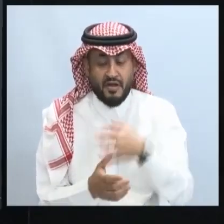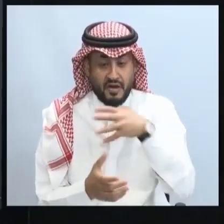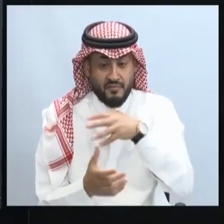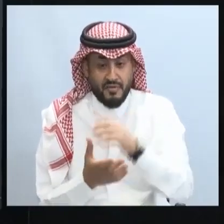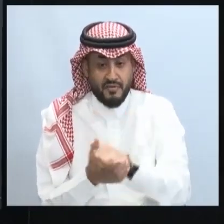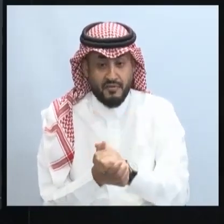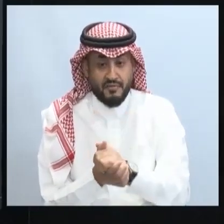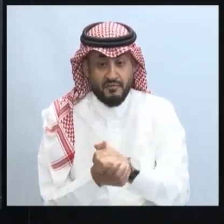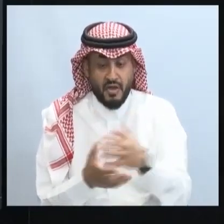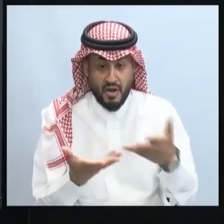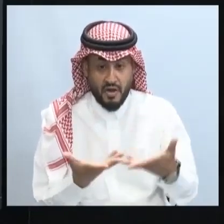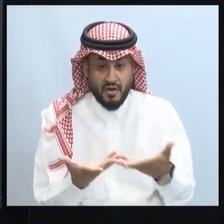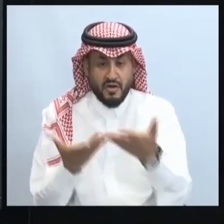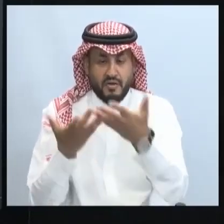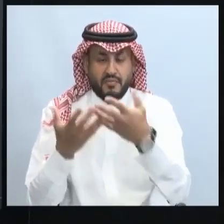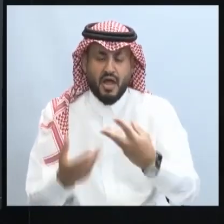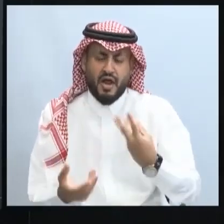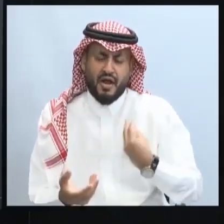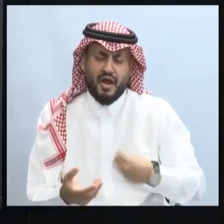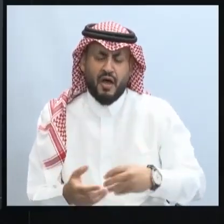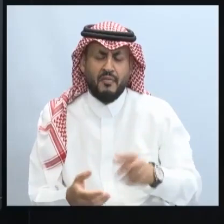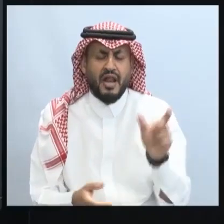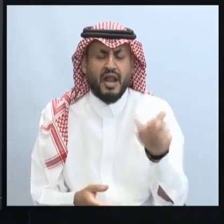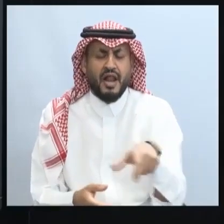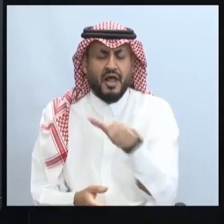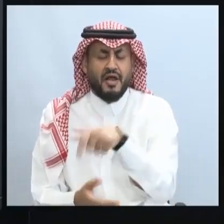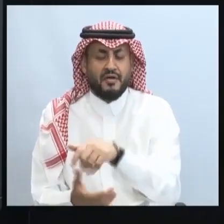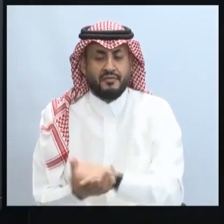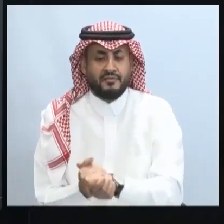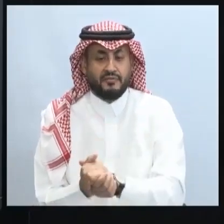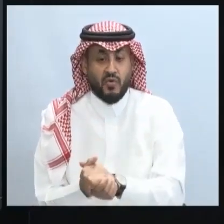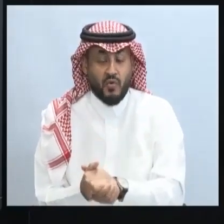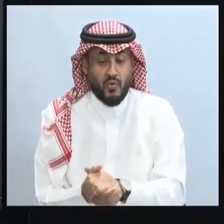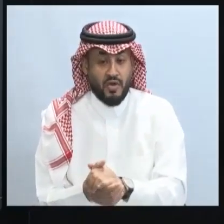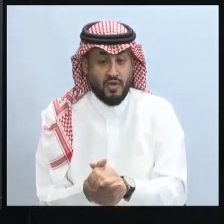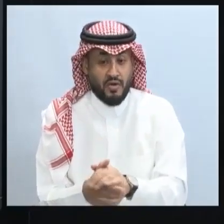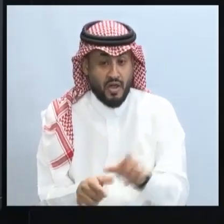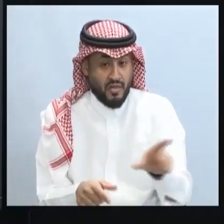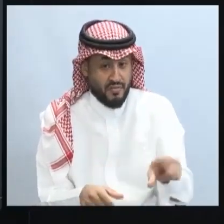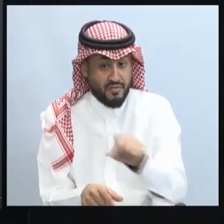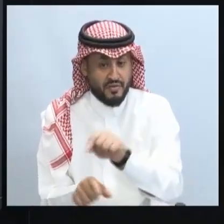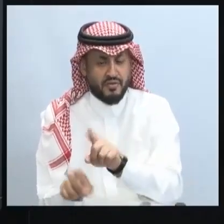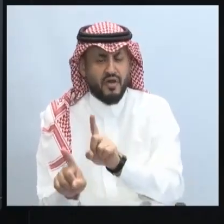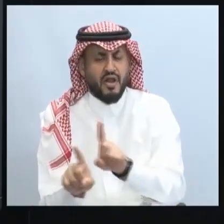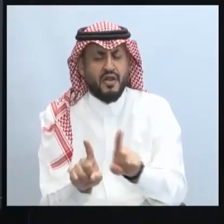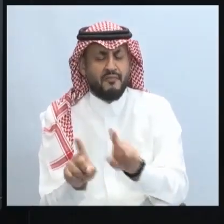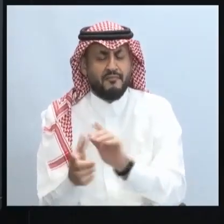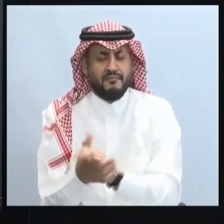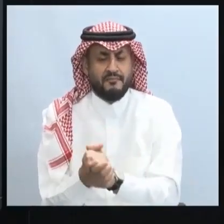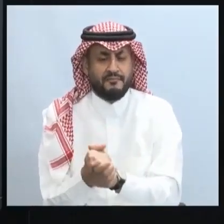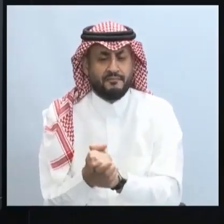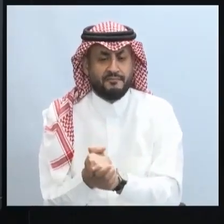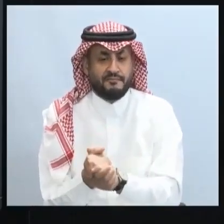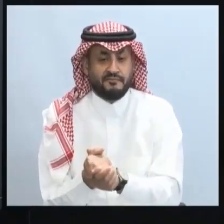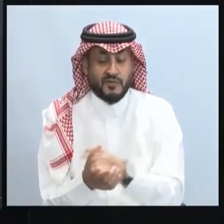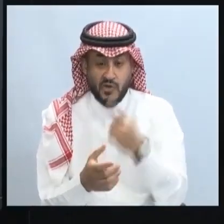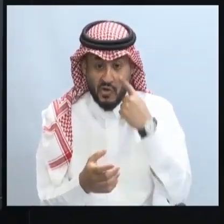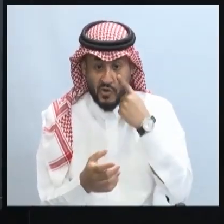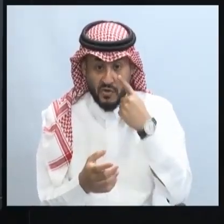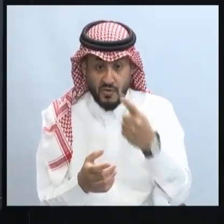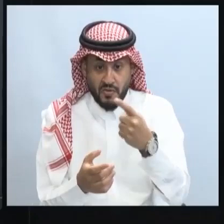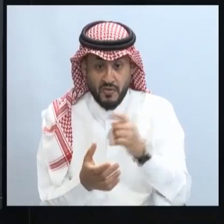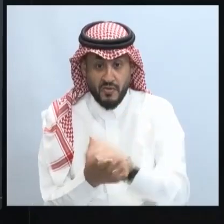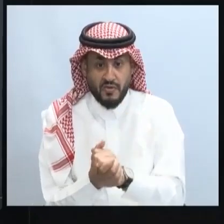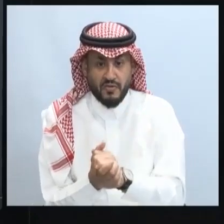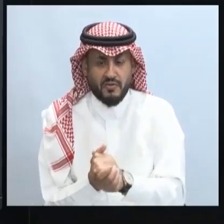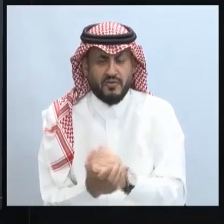الله جل وعلا رحمه للعالمين وهو القدوه الذي نقتدي به نحن ننظر في سيره النبي صلى